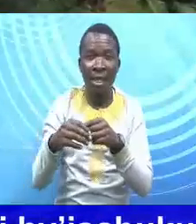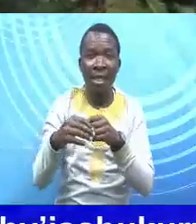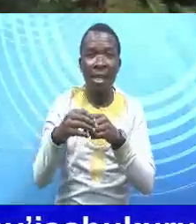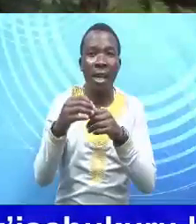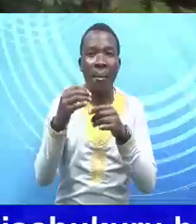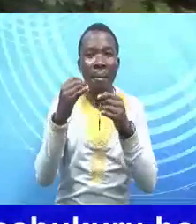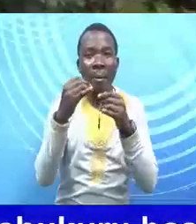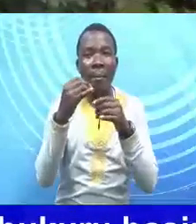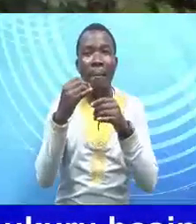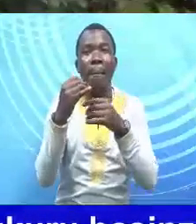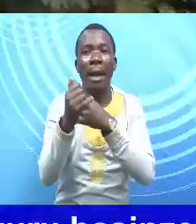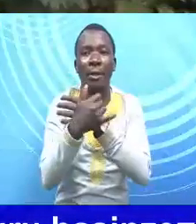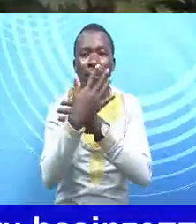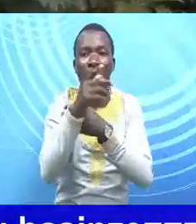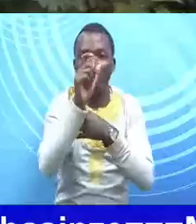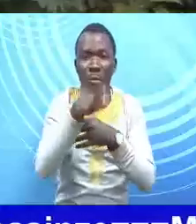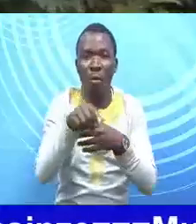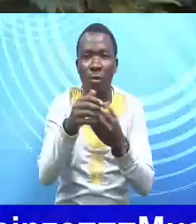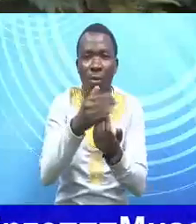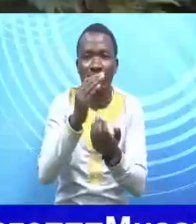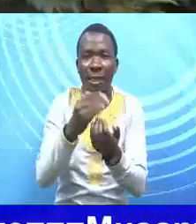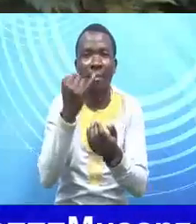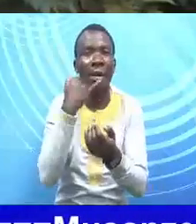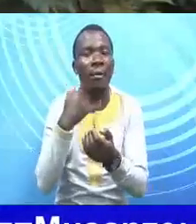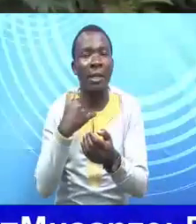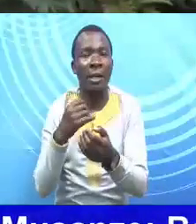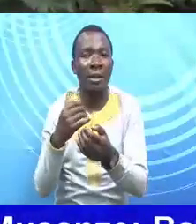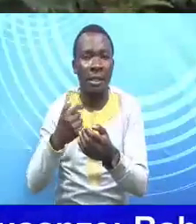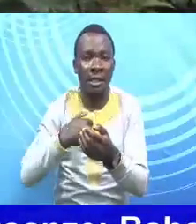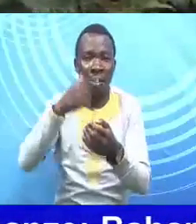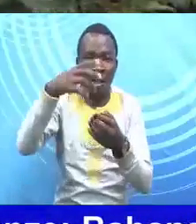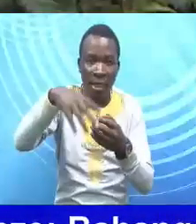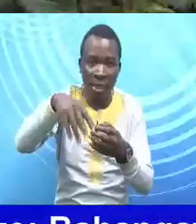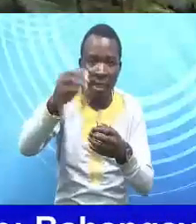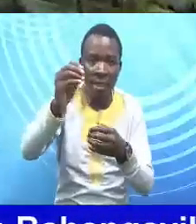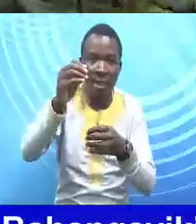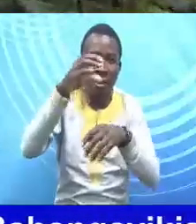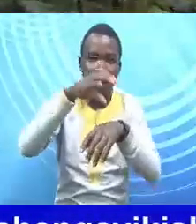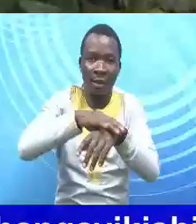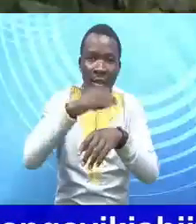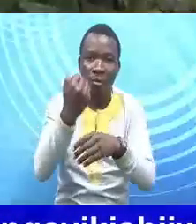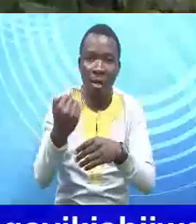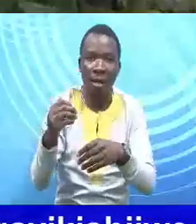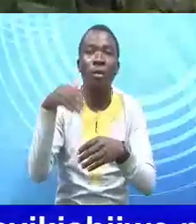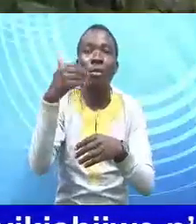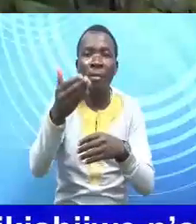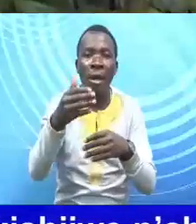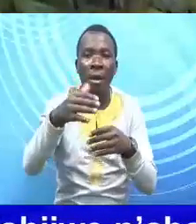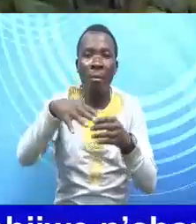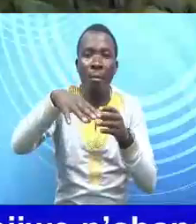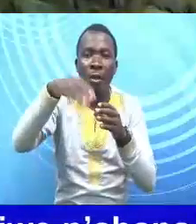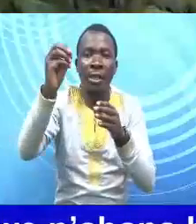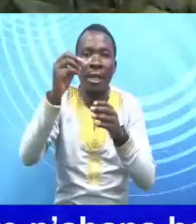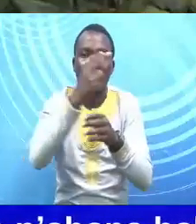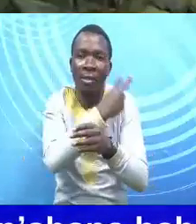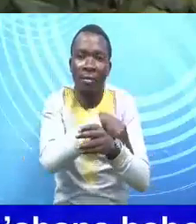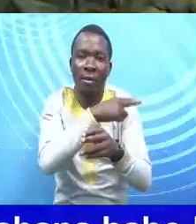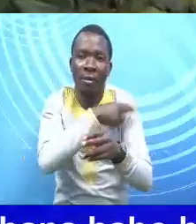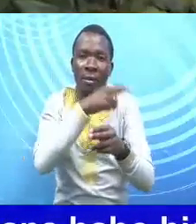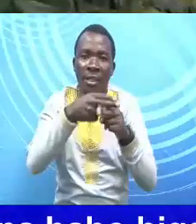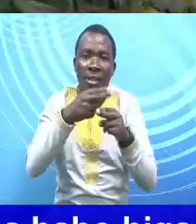ngo ninze mfate umwana wanje bamunaniwe kerekane mujyana Faisal noneho nge nabuze ubushobozi